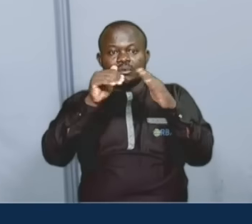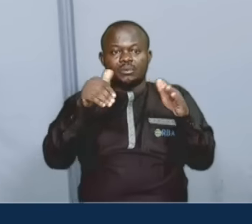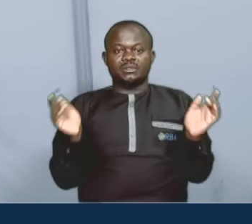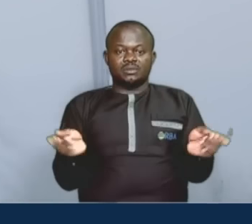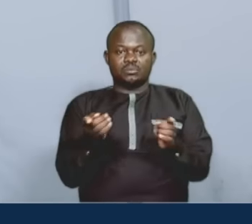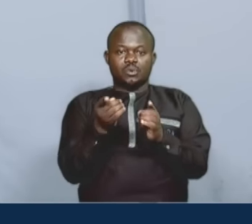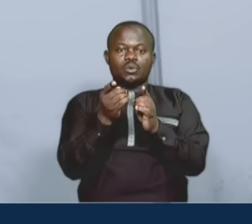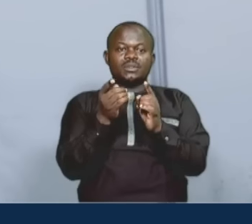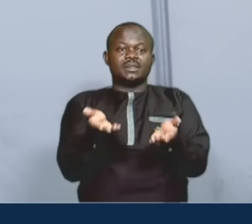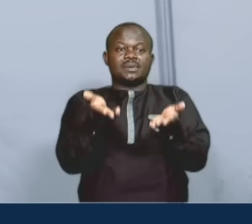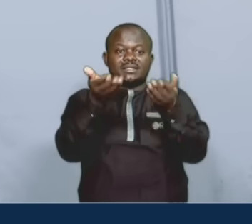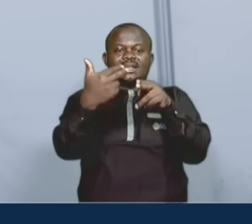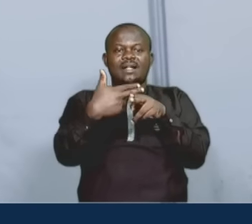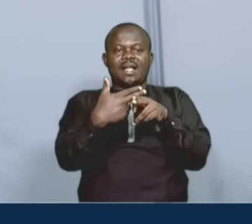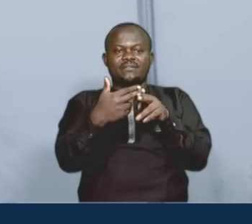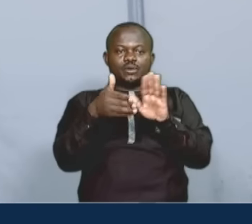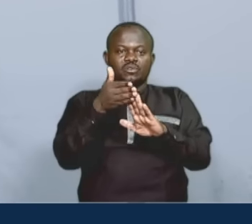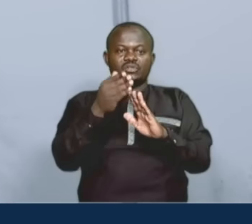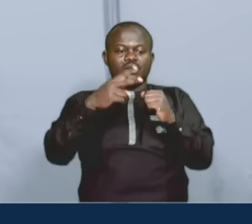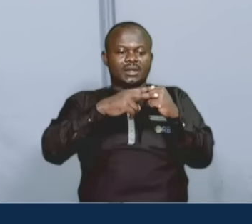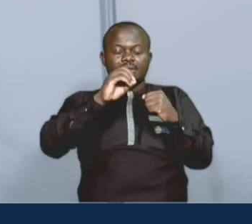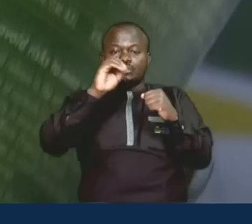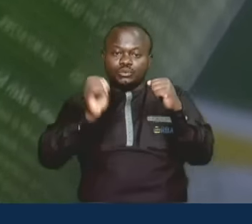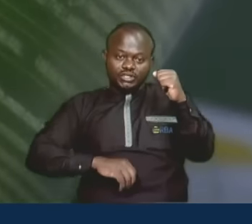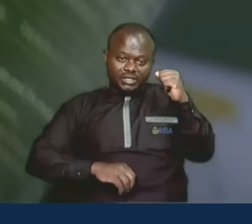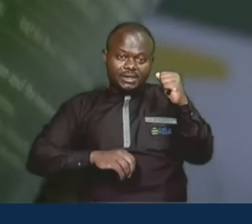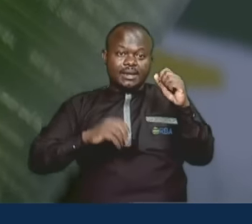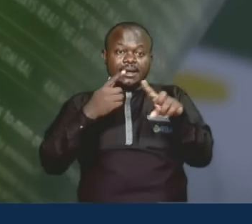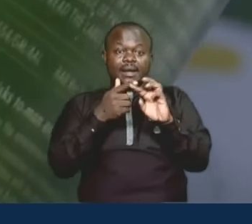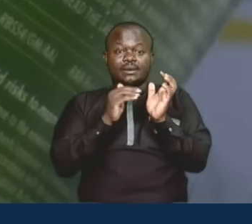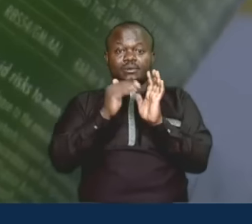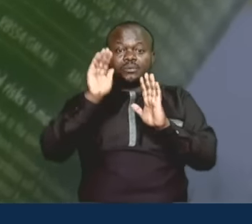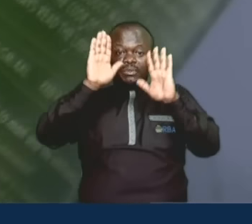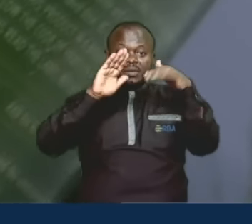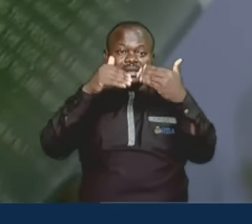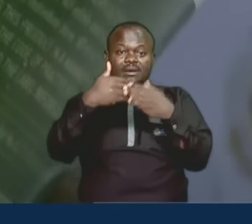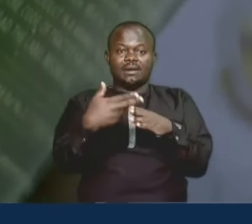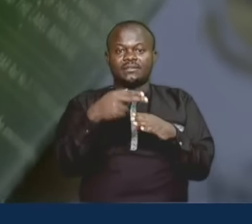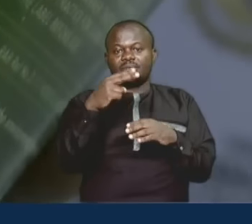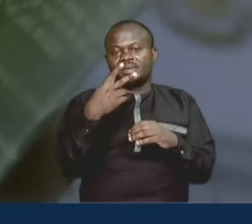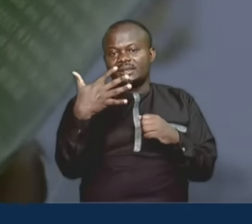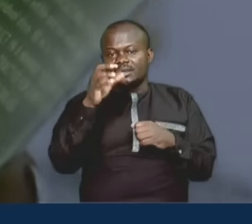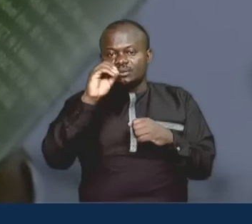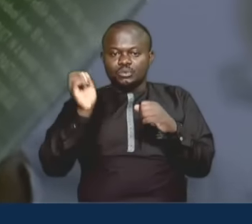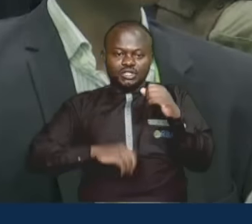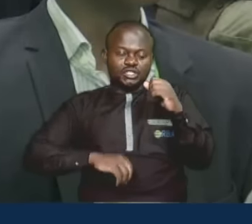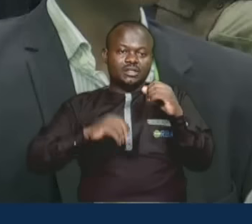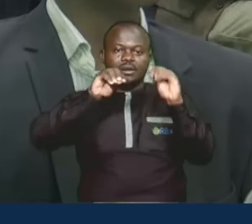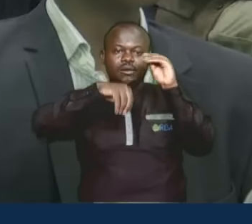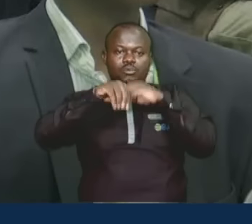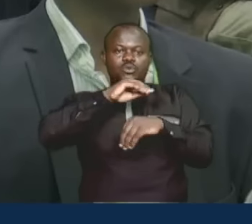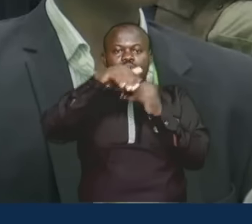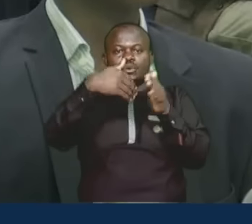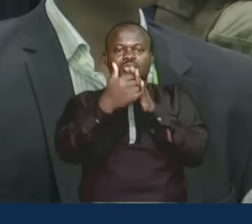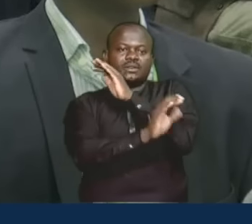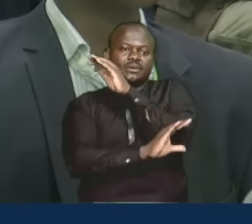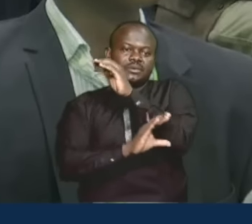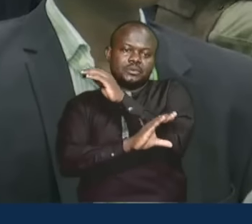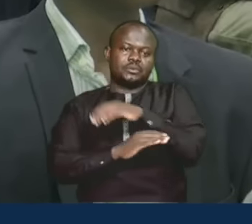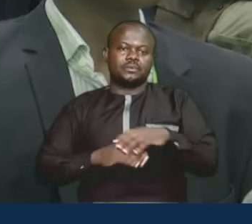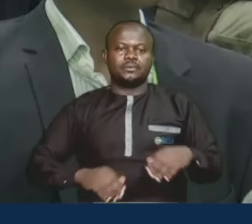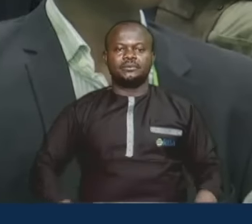n'ubworozi rwazamutse ku mvuduko wa 7% ndetse bugira uruhare rwa 25% ku musaruro mbumbe w'igihugu Kwizera